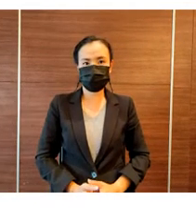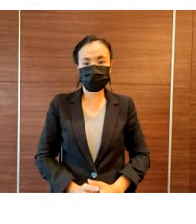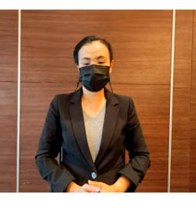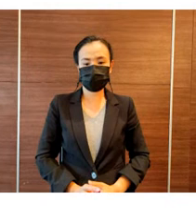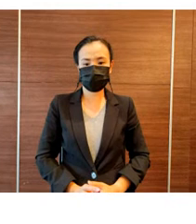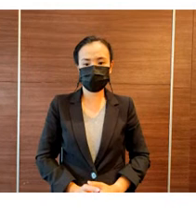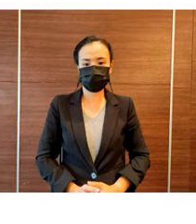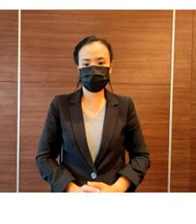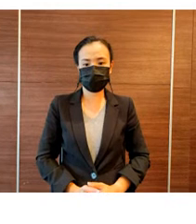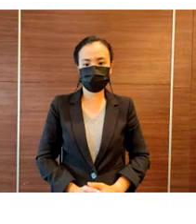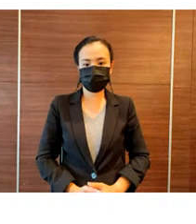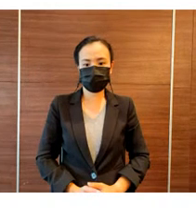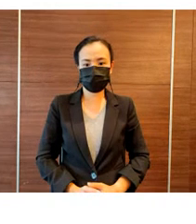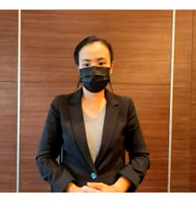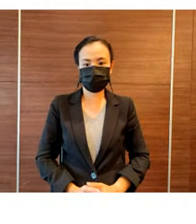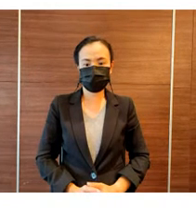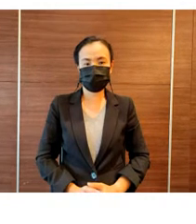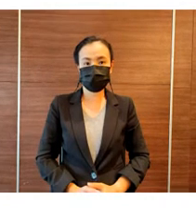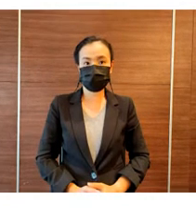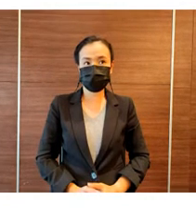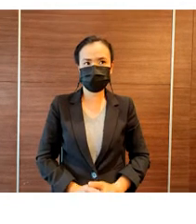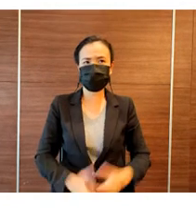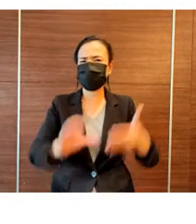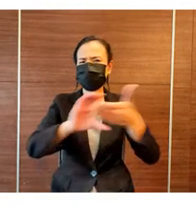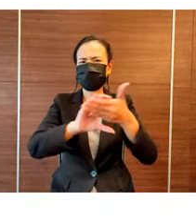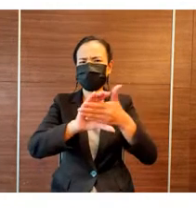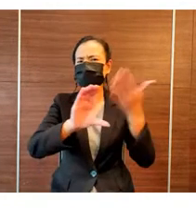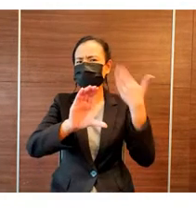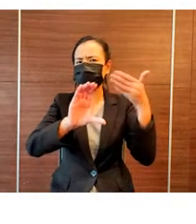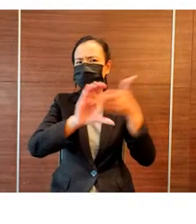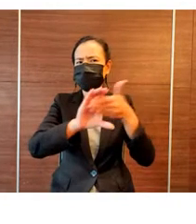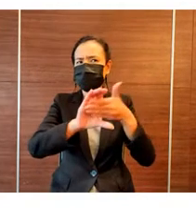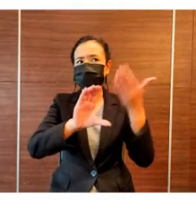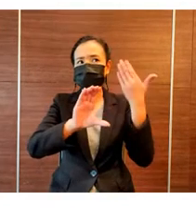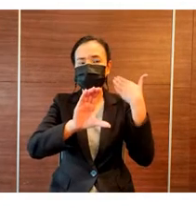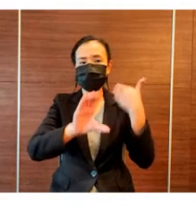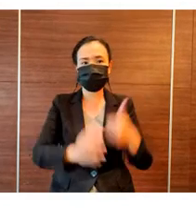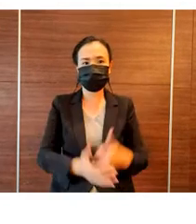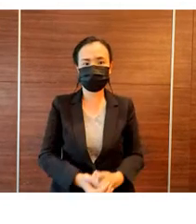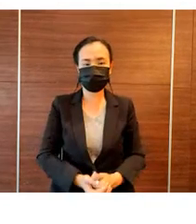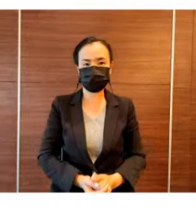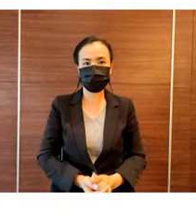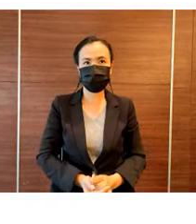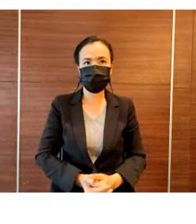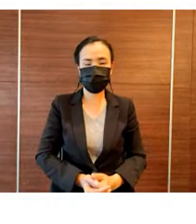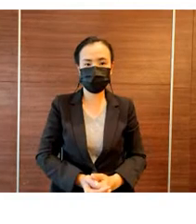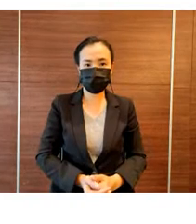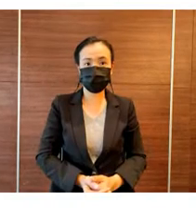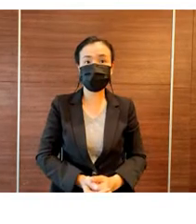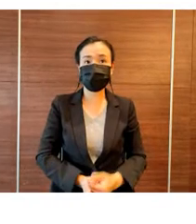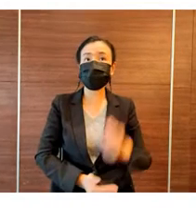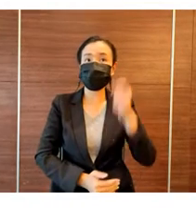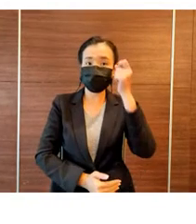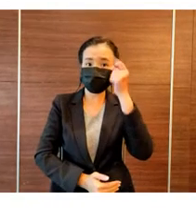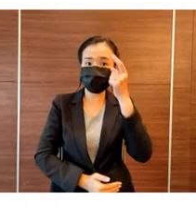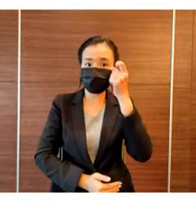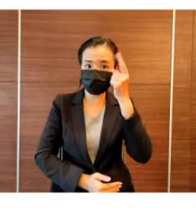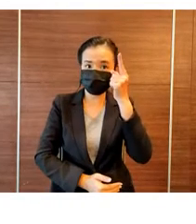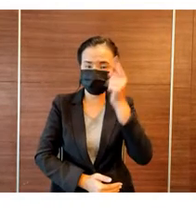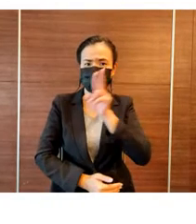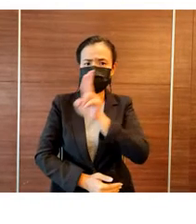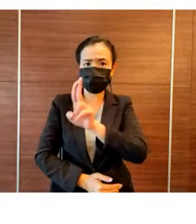เดี๋ยวยังไม่กลับไปสไลด์เก่าเมื่อกี้นะเพราะฉะนั้นการที่เรามีความเข้าใจเรื่อง